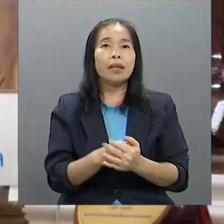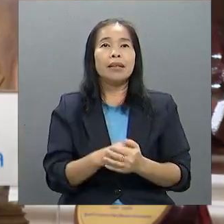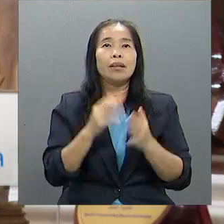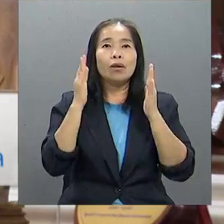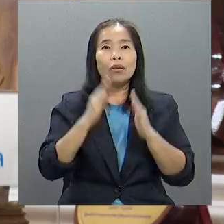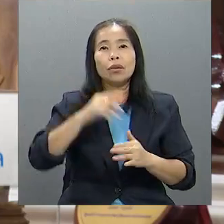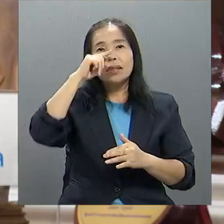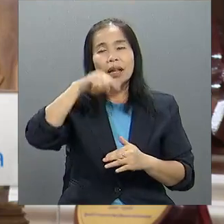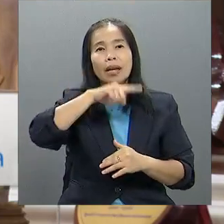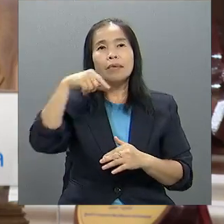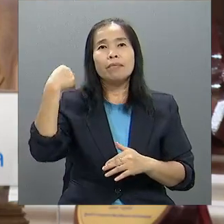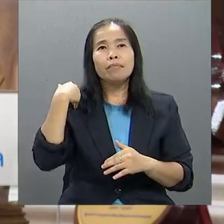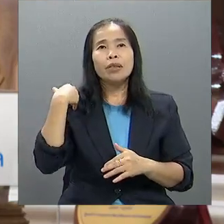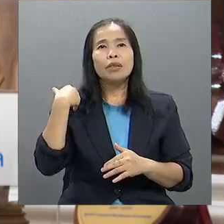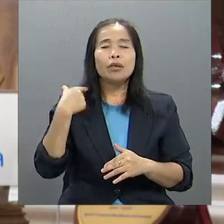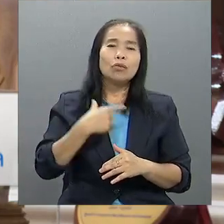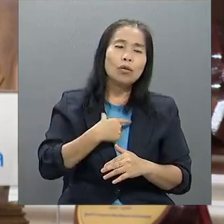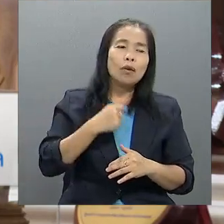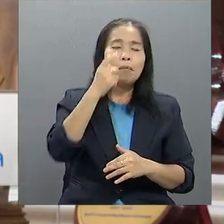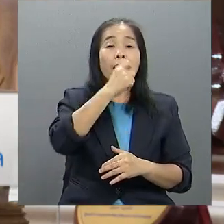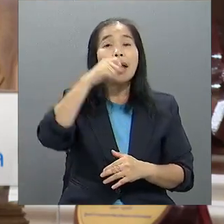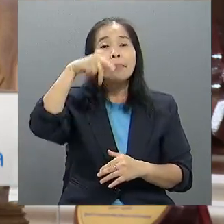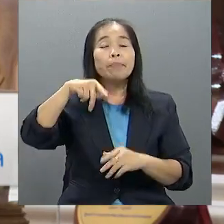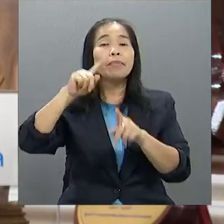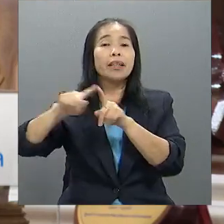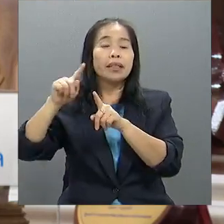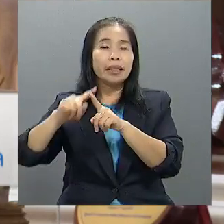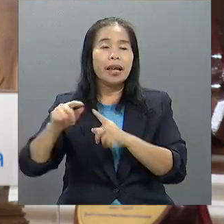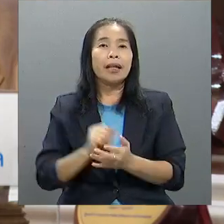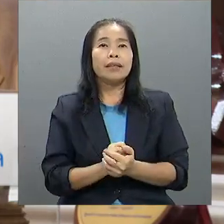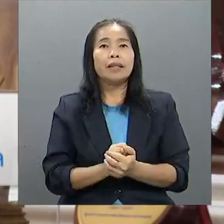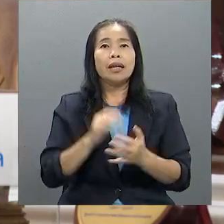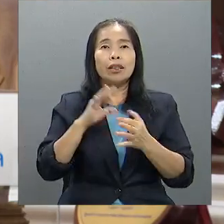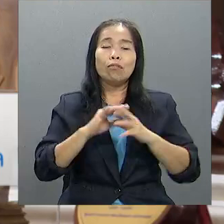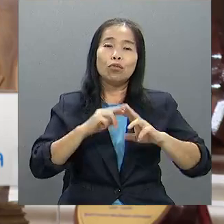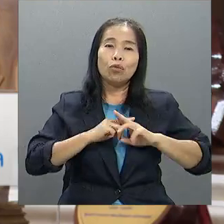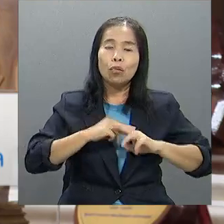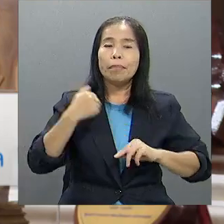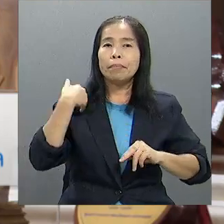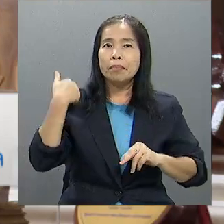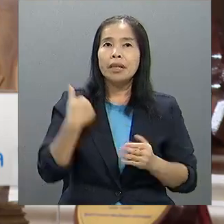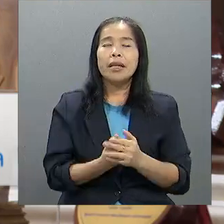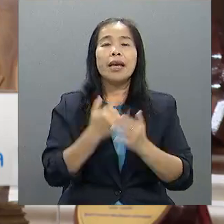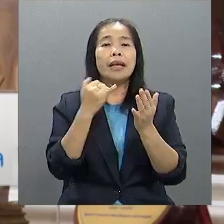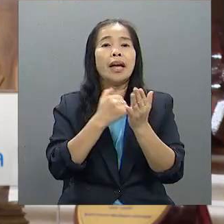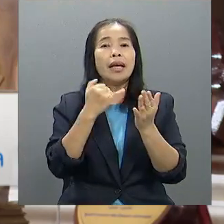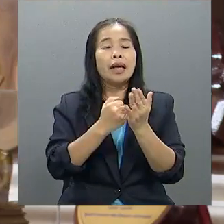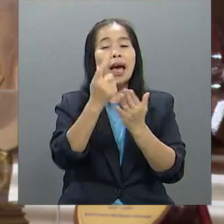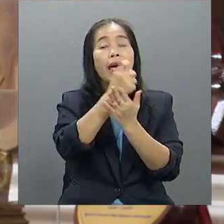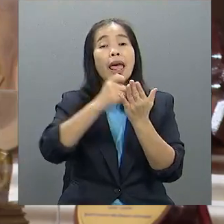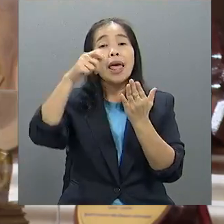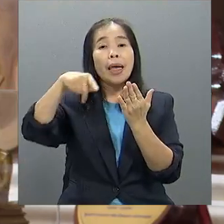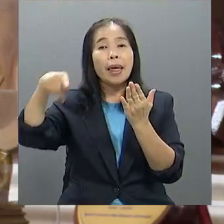ะใช้บางแอปพลิเคชันนะเพราะนั้นก็เป็นเรื่องของความเป็นส่วนตัวความง่ายของการใช้แอปพลิเคชันเรื่องของ